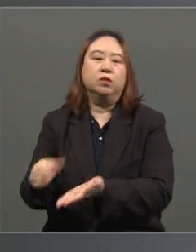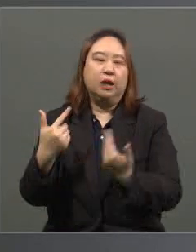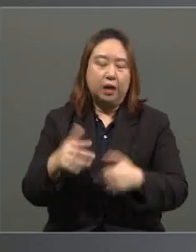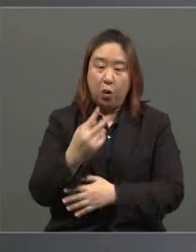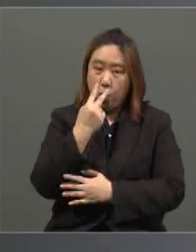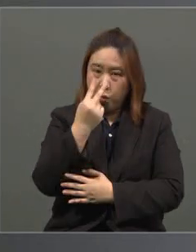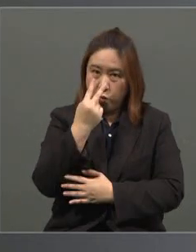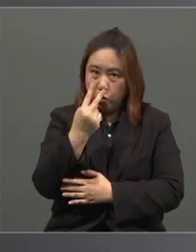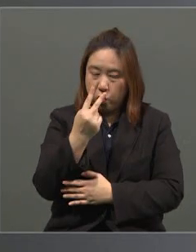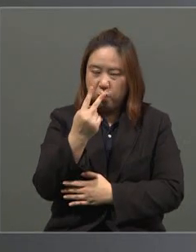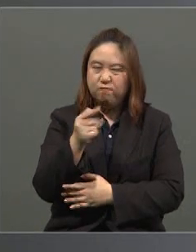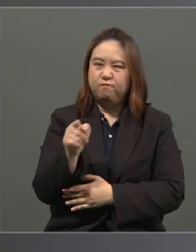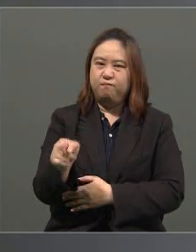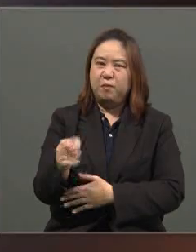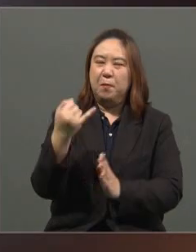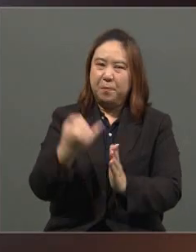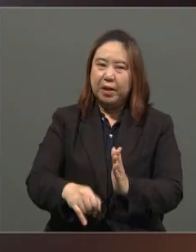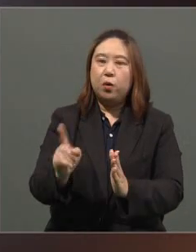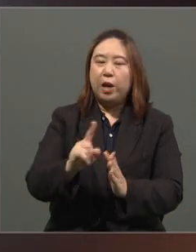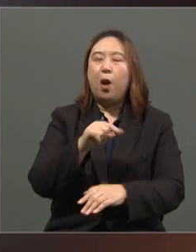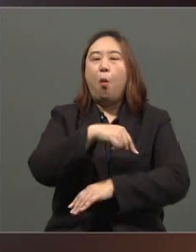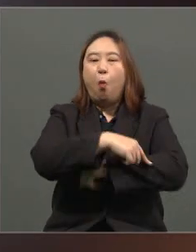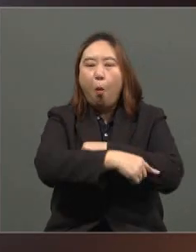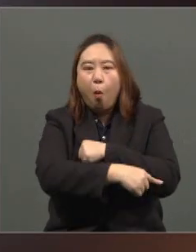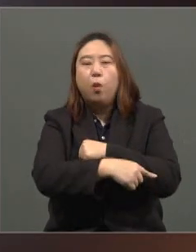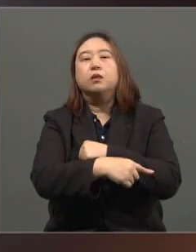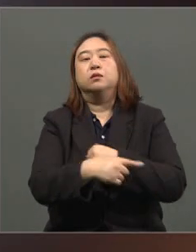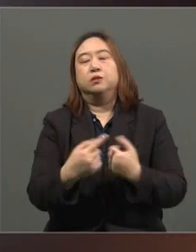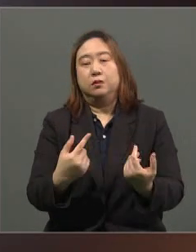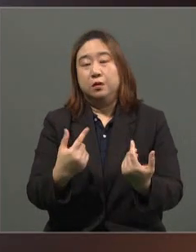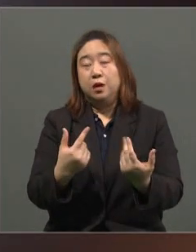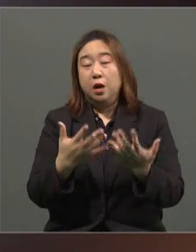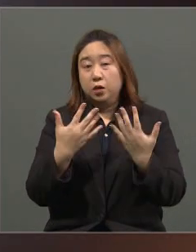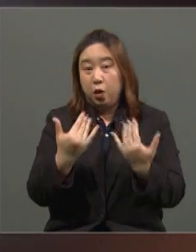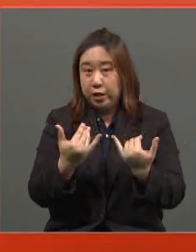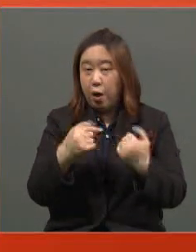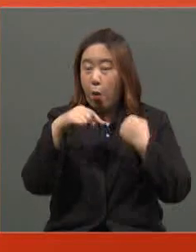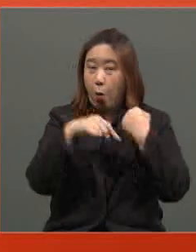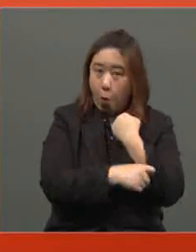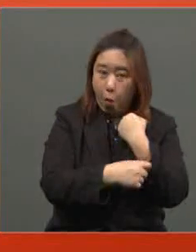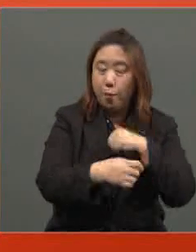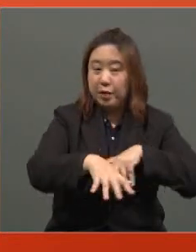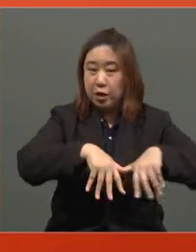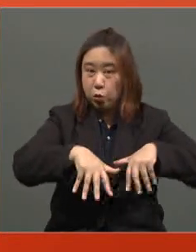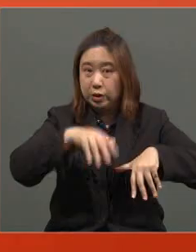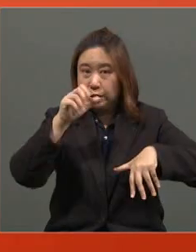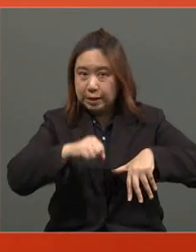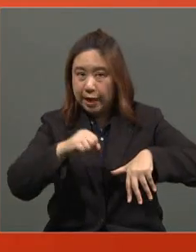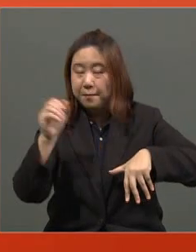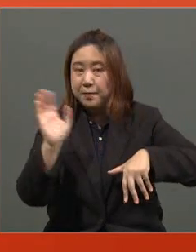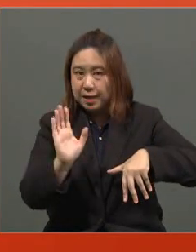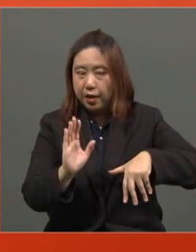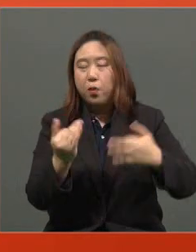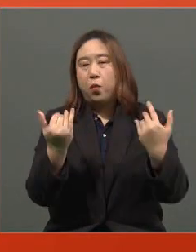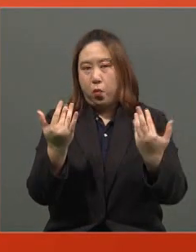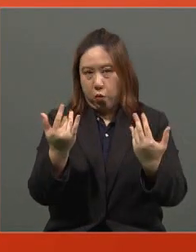ผู้ก่อเหตุเข้าข่ายความผิดฐานช่อโกงนะคะส่วนจะเข้าข่ายช่อโกงประชาชนหรือไม่นั้นอยู่ระหว่